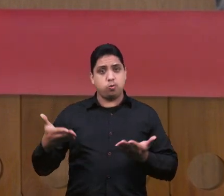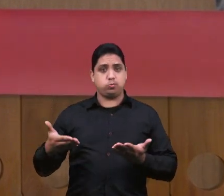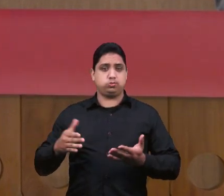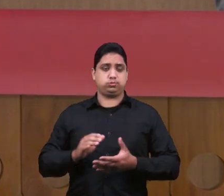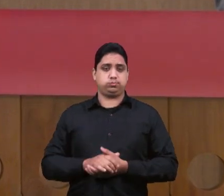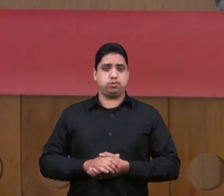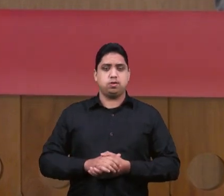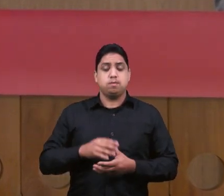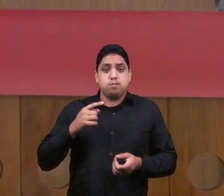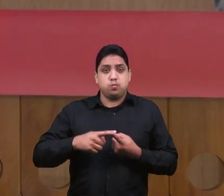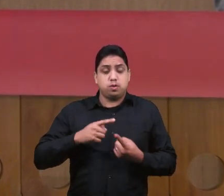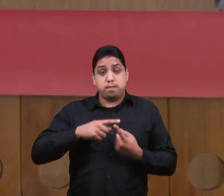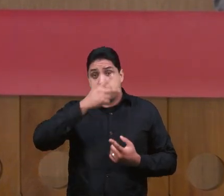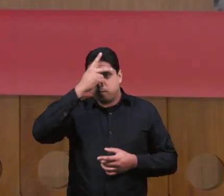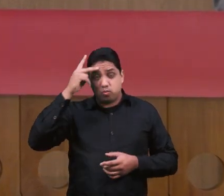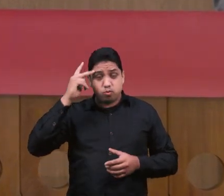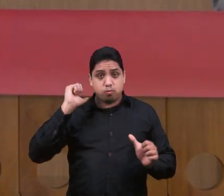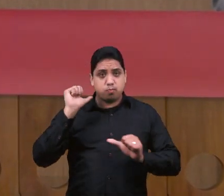l'homme ne change pas.